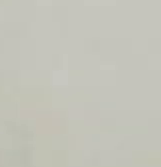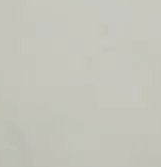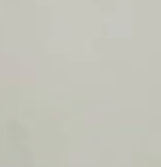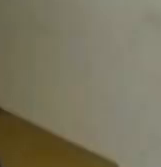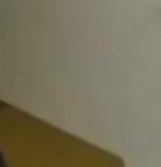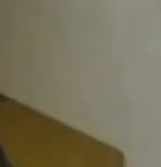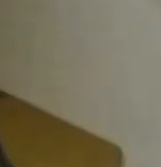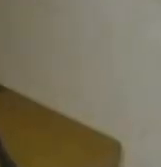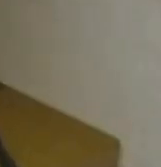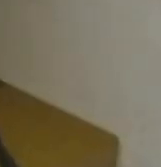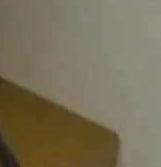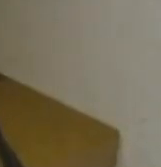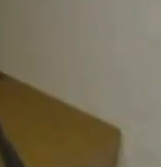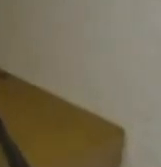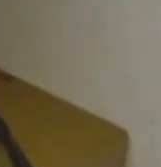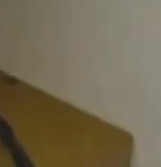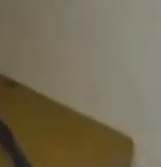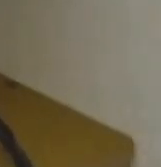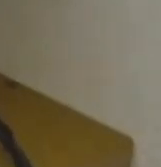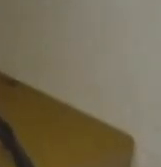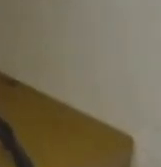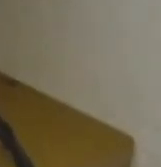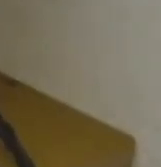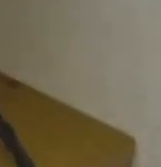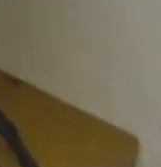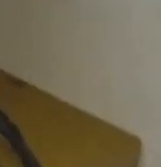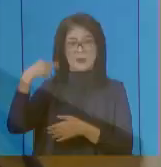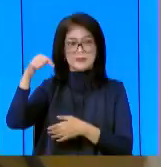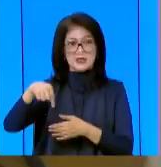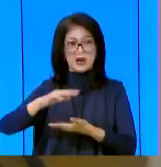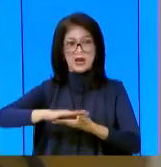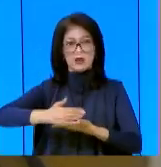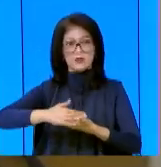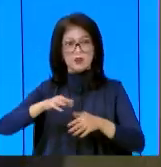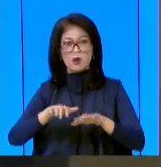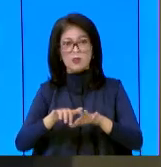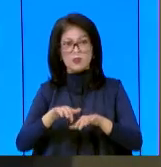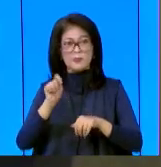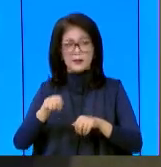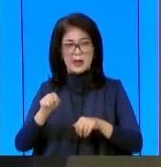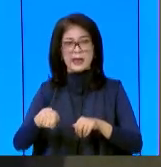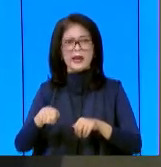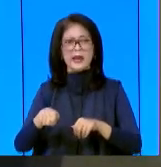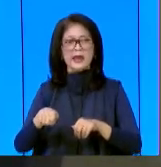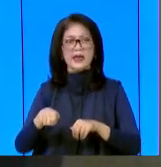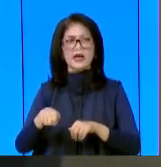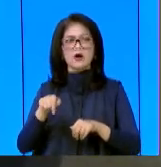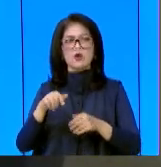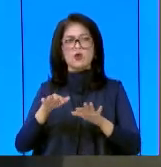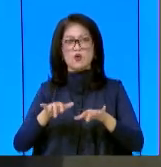Pusat. Menggunakan perangkat komputer sekolah, para orang tua calon siswa ini pun akhirnya bisa mendaftar setelah dipandu guru sekolah.